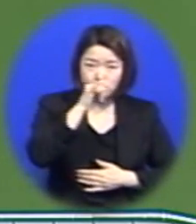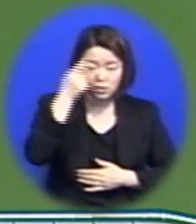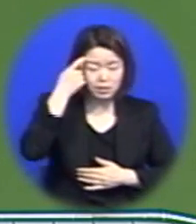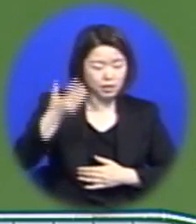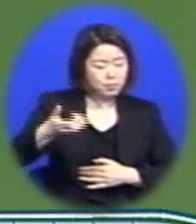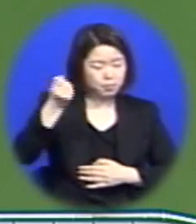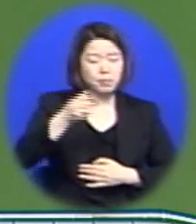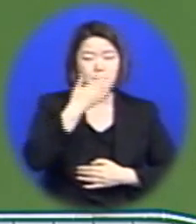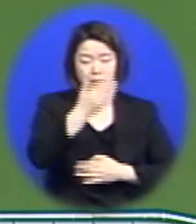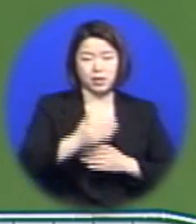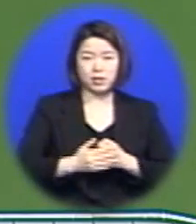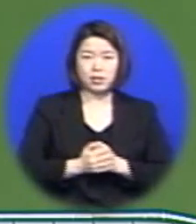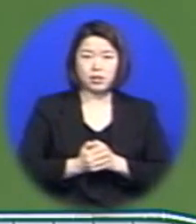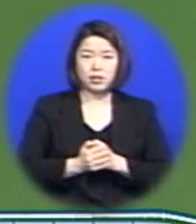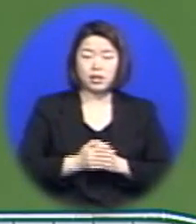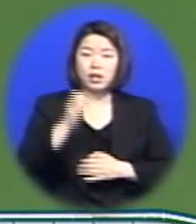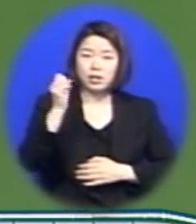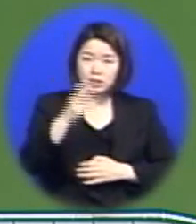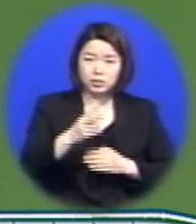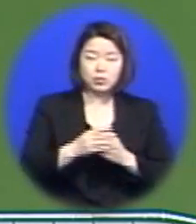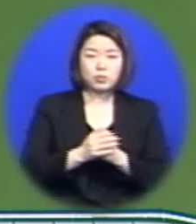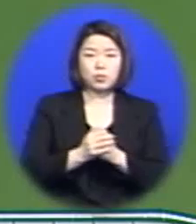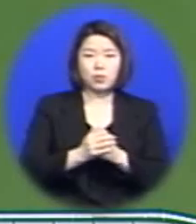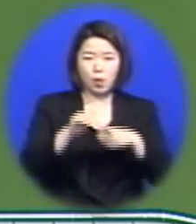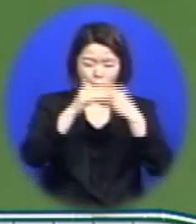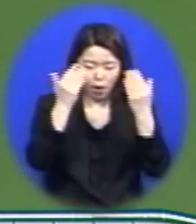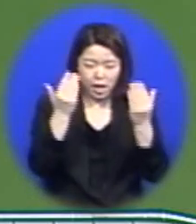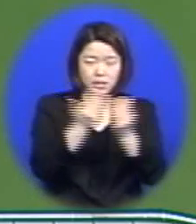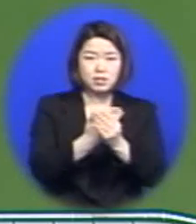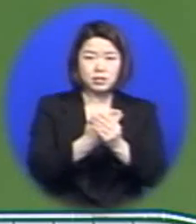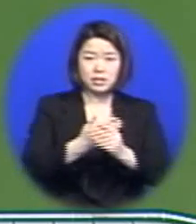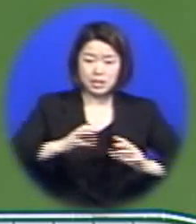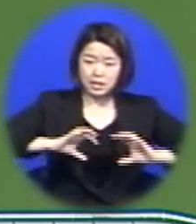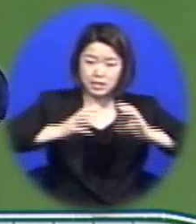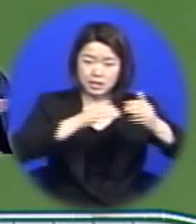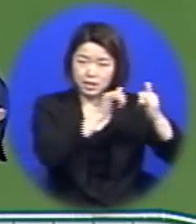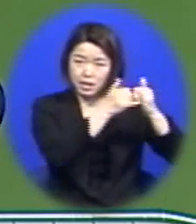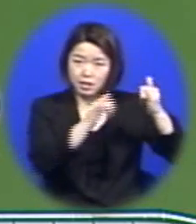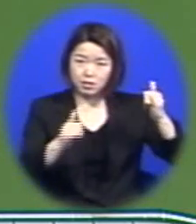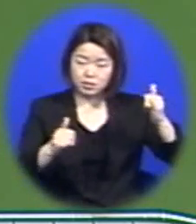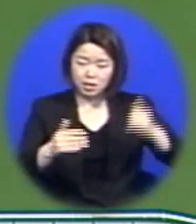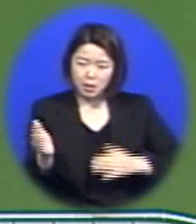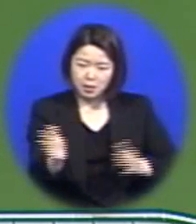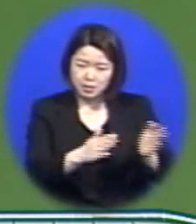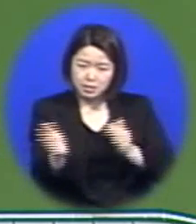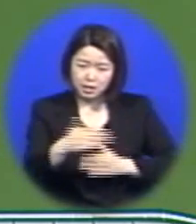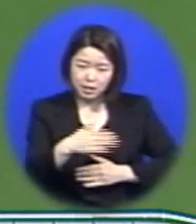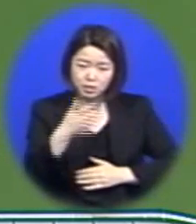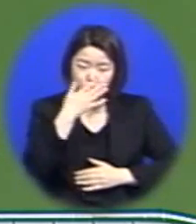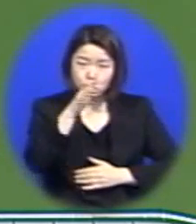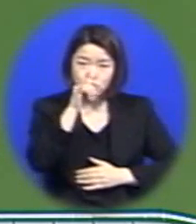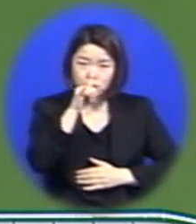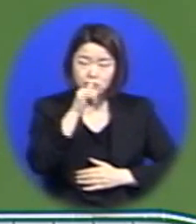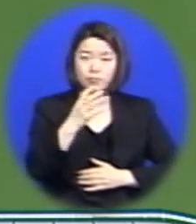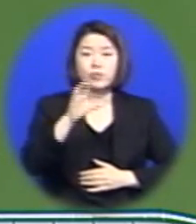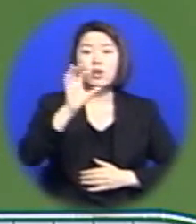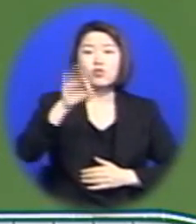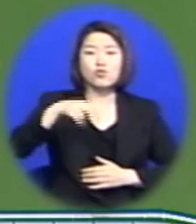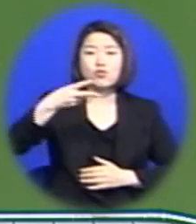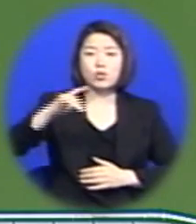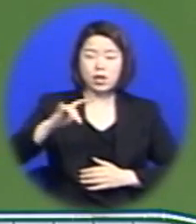겁니다 그리고 완전히 세계 역사에 없어질 수도 있었던 유대 민족이 다시 재건하게